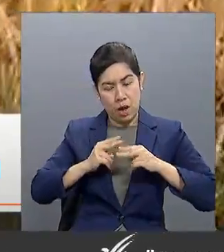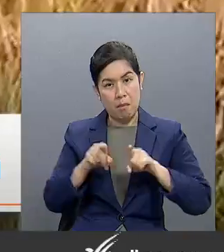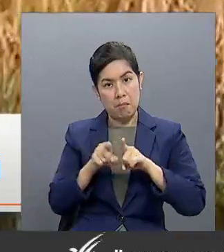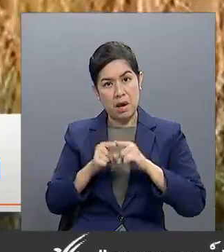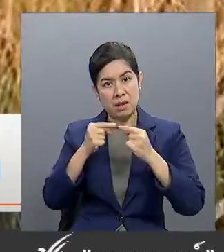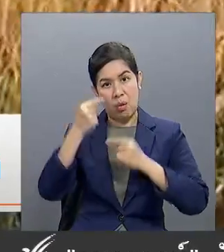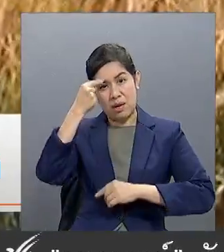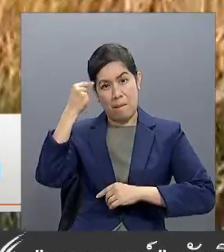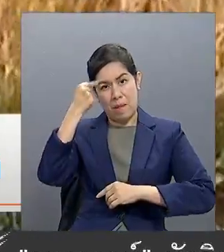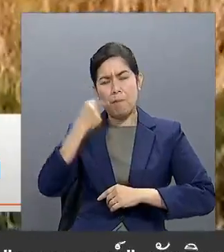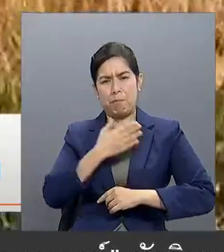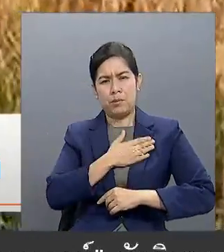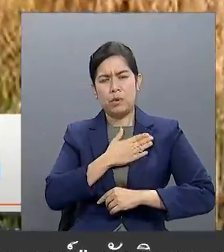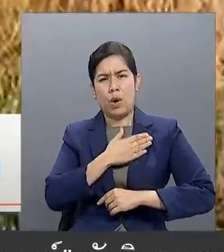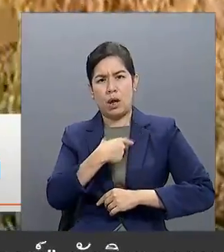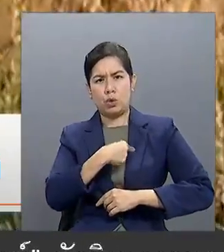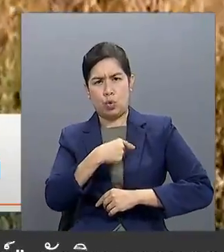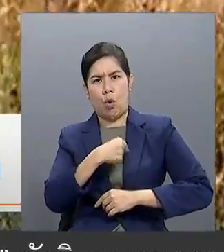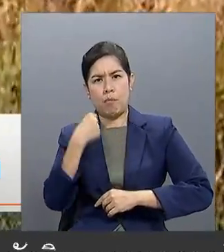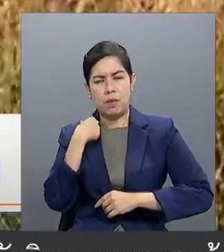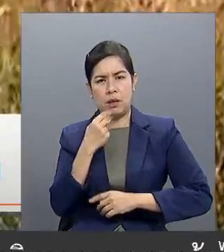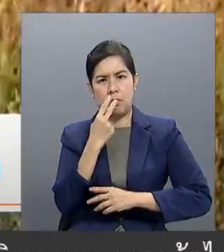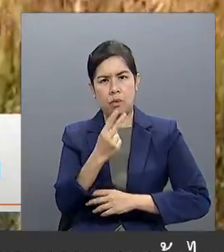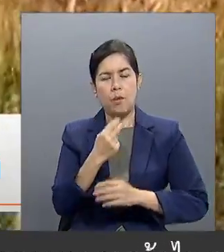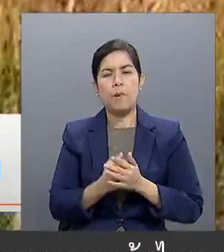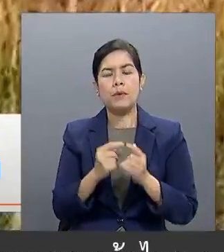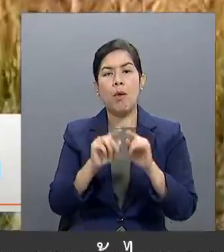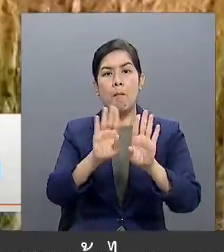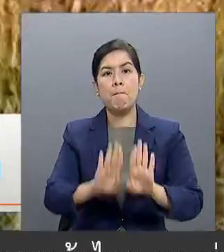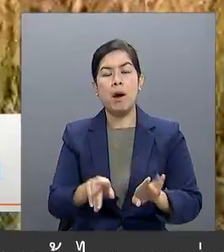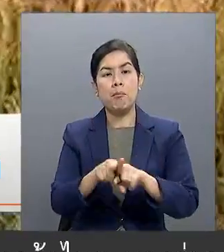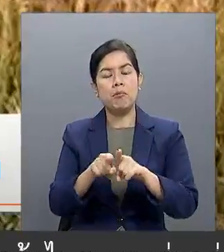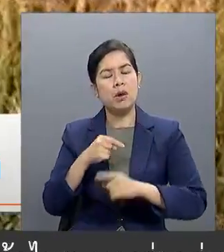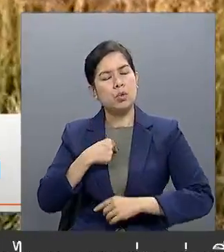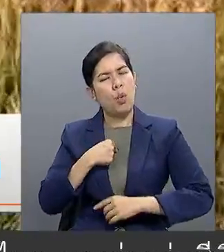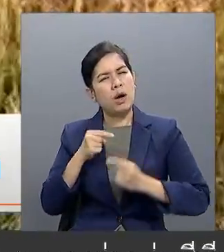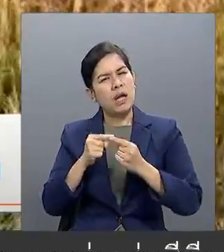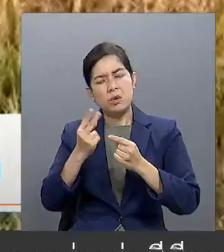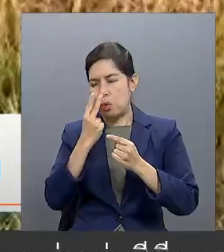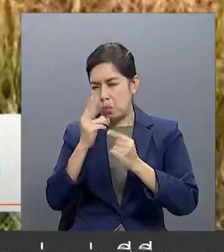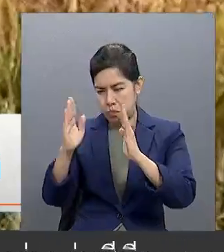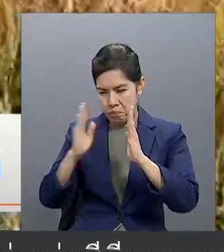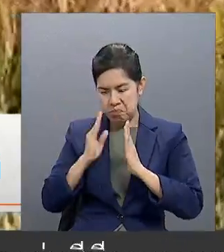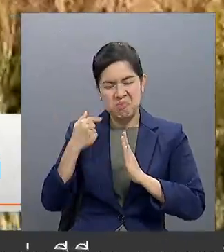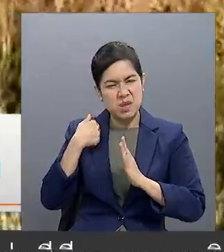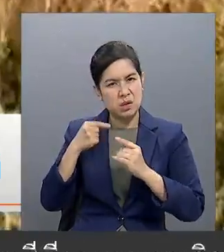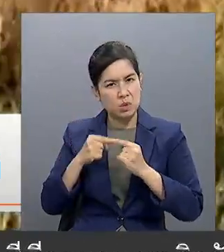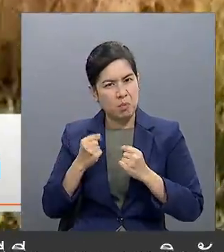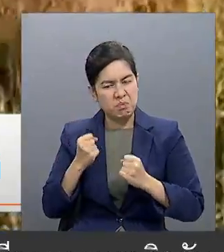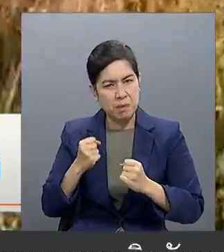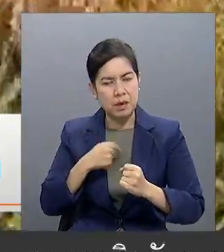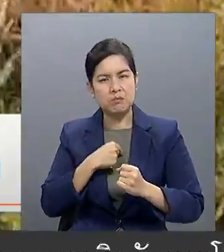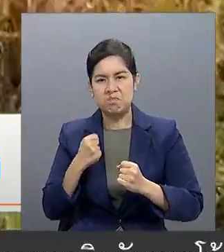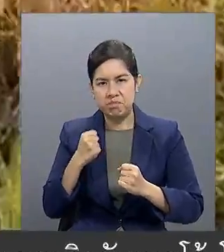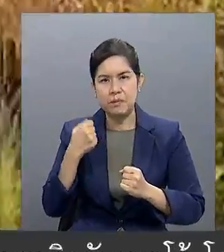ากพระชุดเงาะป่าสร้างแรงบันดาลใจให้มีแรงสู้ชีวิตแล้วก็ต้องการให้ชาวนาที่ขับรถผ่านไปมา มีความสนุก